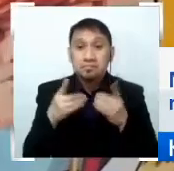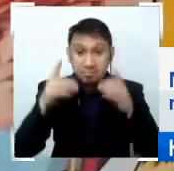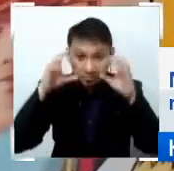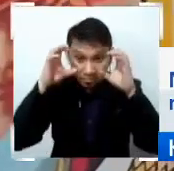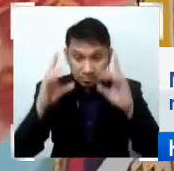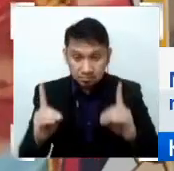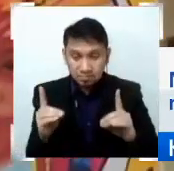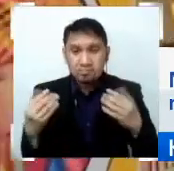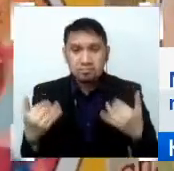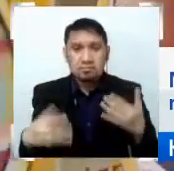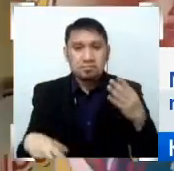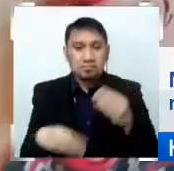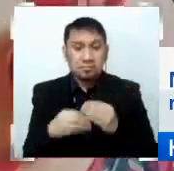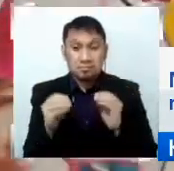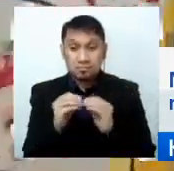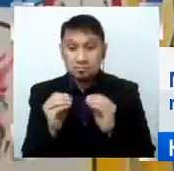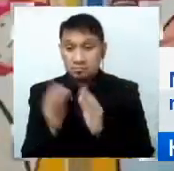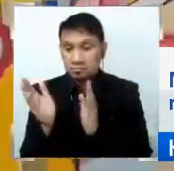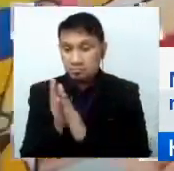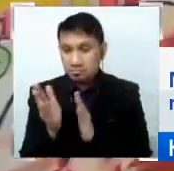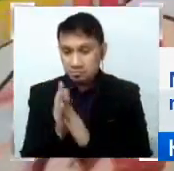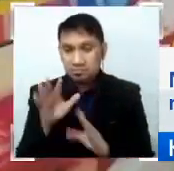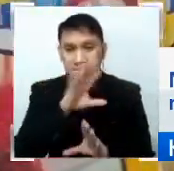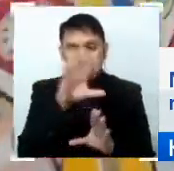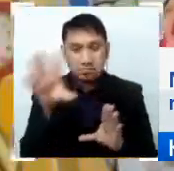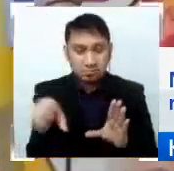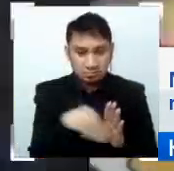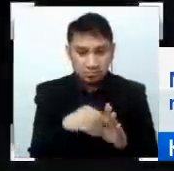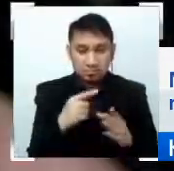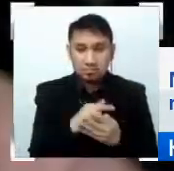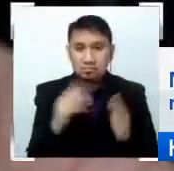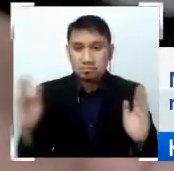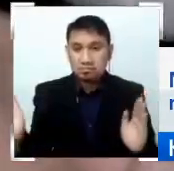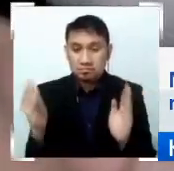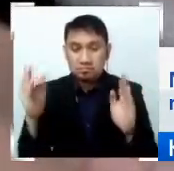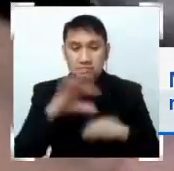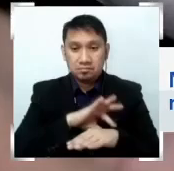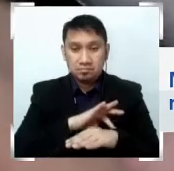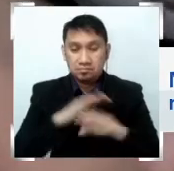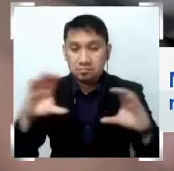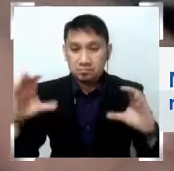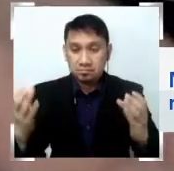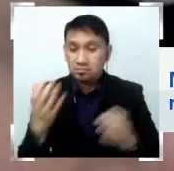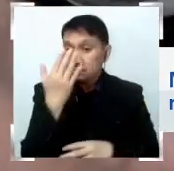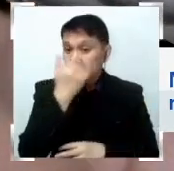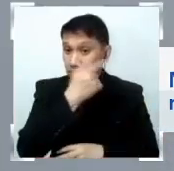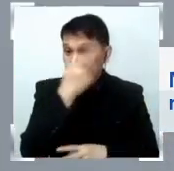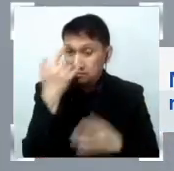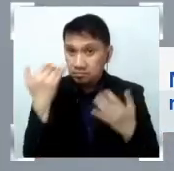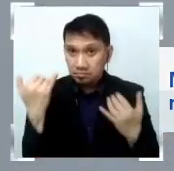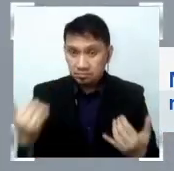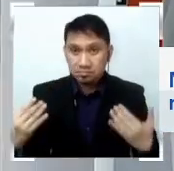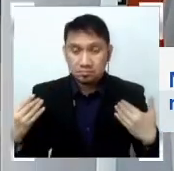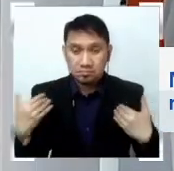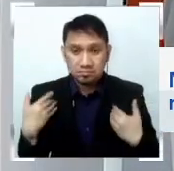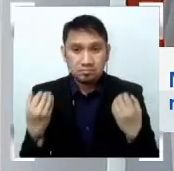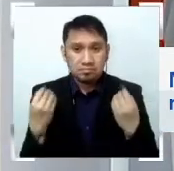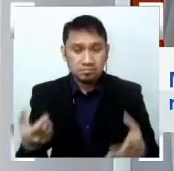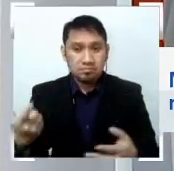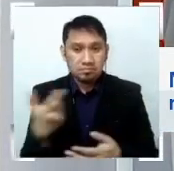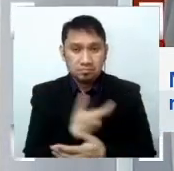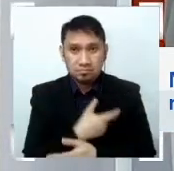bilang ng mga paaralang isasali sa pilot implementation ng face-to-face classes dahil na rin sa dumaraming nababakunahan at bumababang kaso